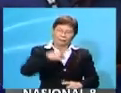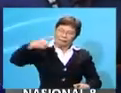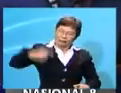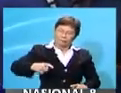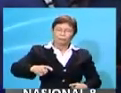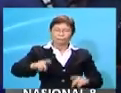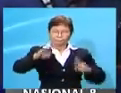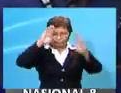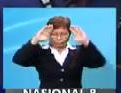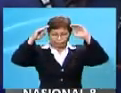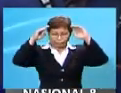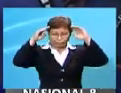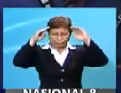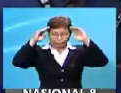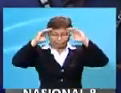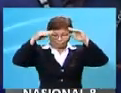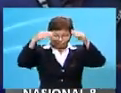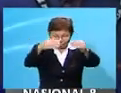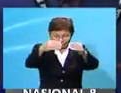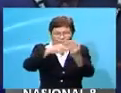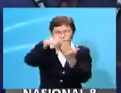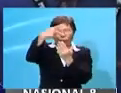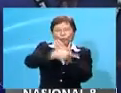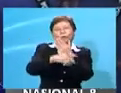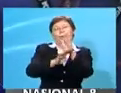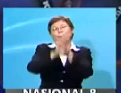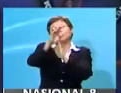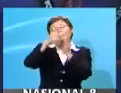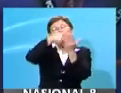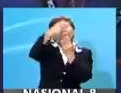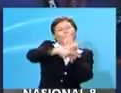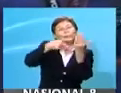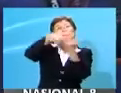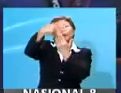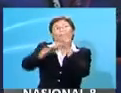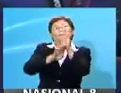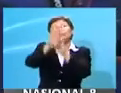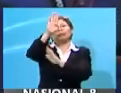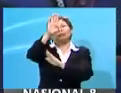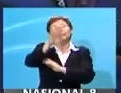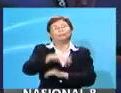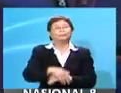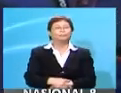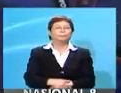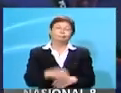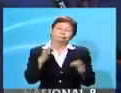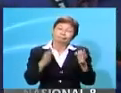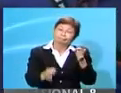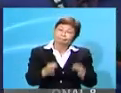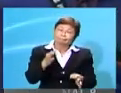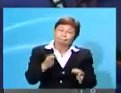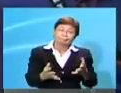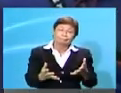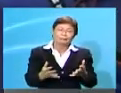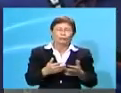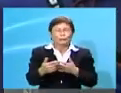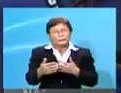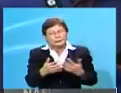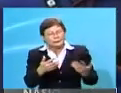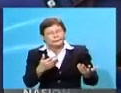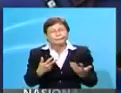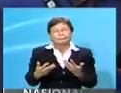memberi keutamaan kepada program-program development pembangunan sendiri Kalaupun kita